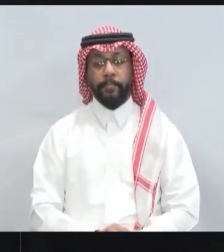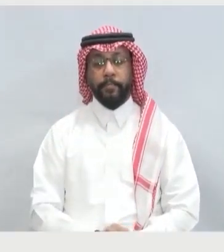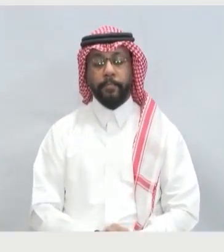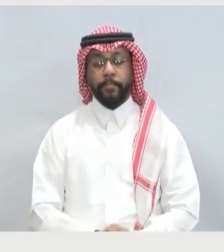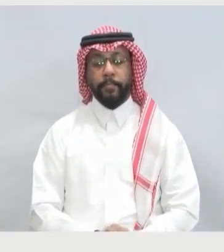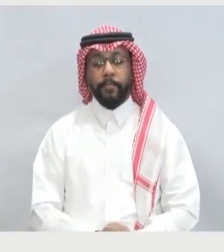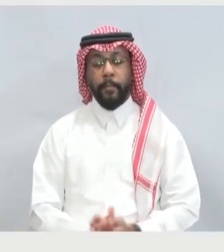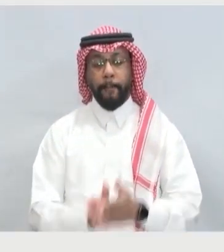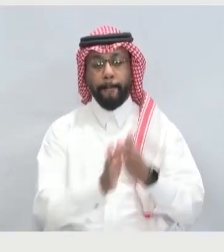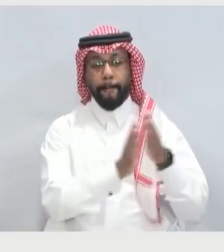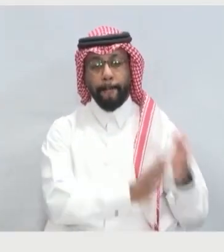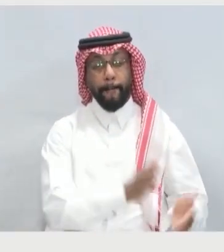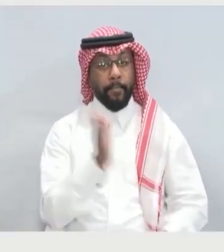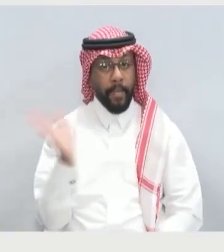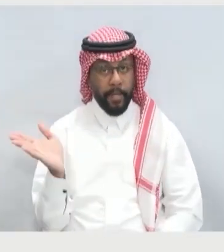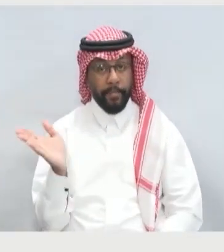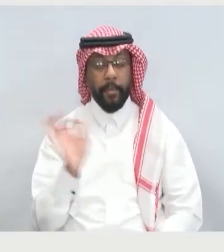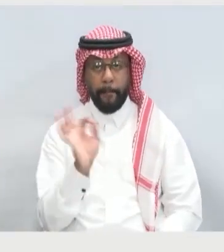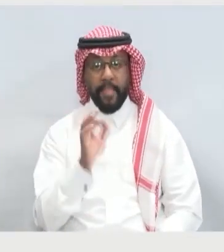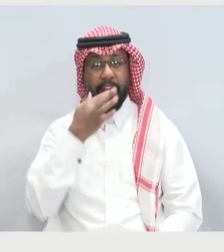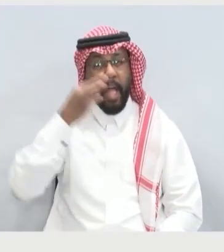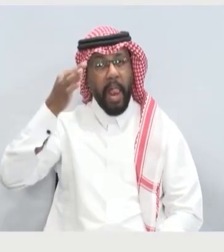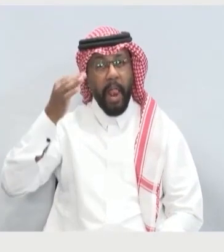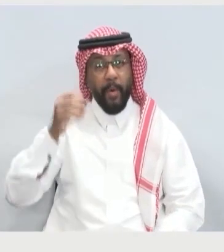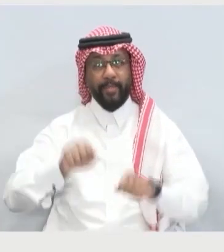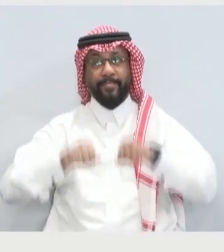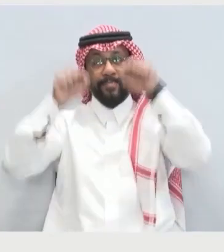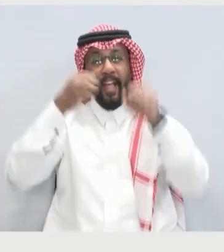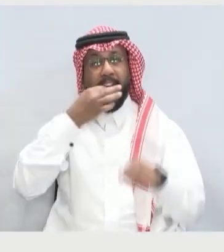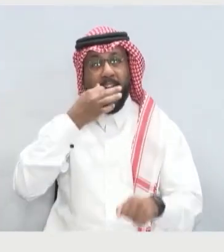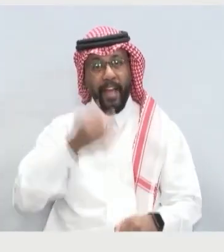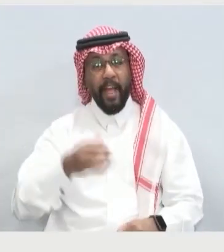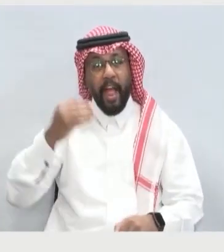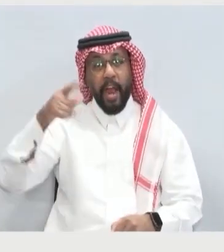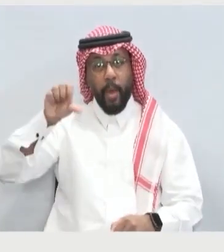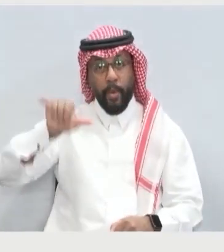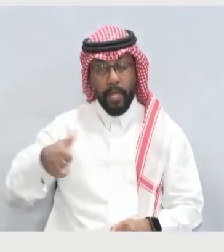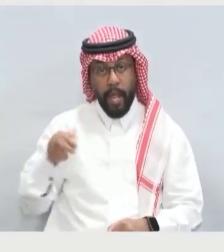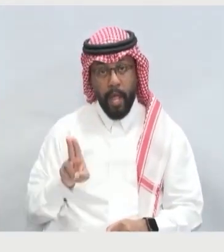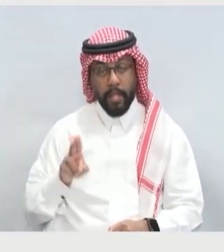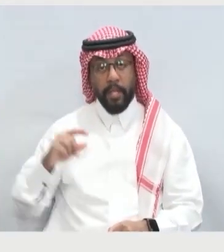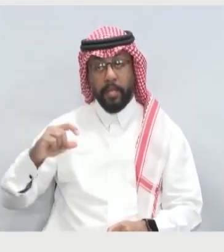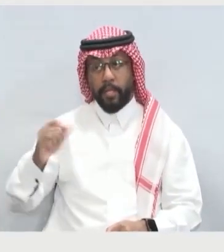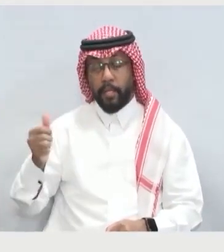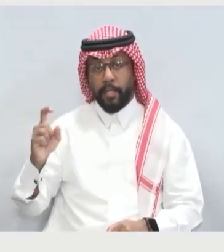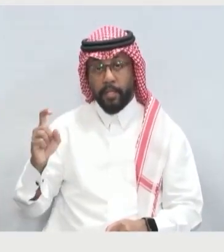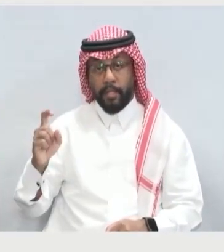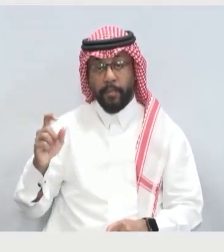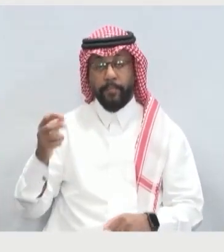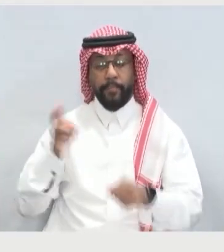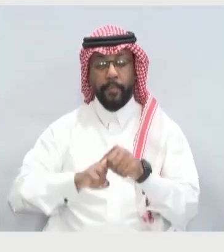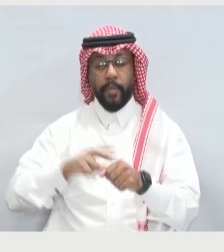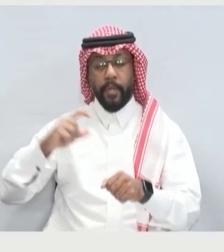المشاريع فيما يتعلق بمتجر حلويات دانا نعود للمثال اجمالي النقد والاوراق الماليه قصيره الاجل القابله